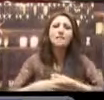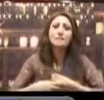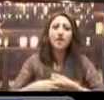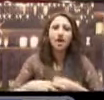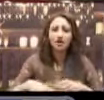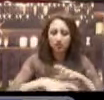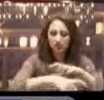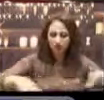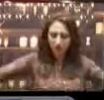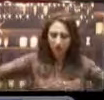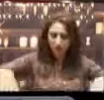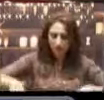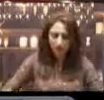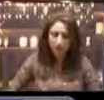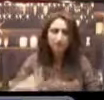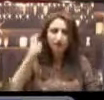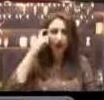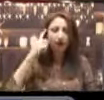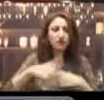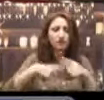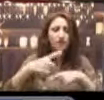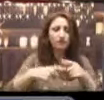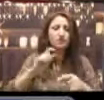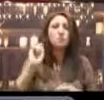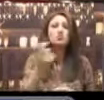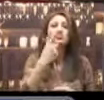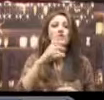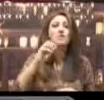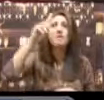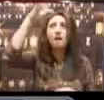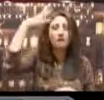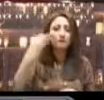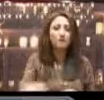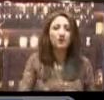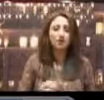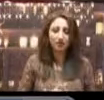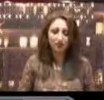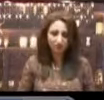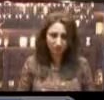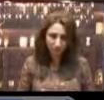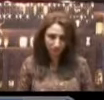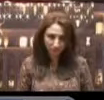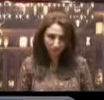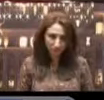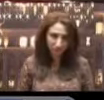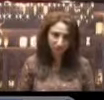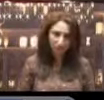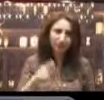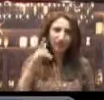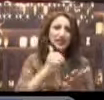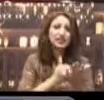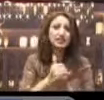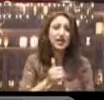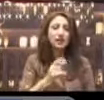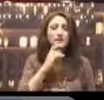عنده بالفطره او بينفذها بالفطره. ودي حصلت في علوم كتيره جدا جدا، يعني دايما يتكلموا عن ان